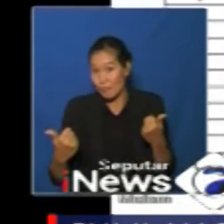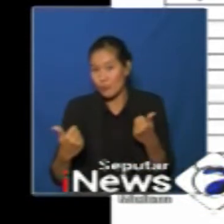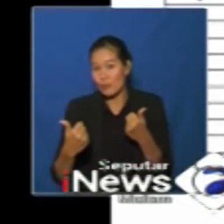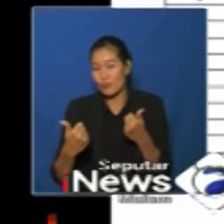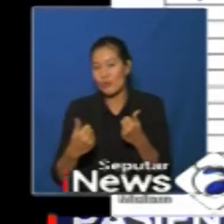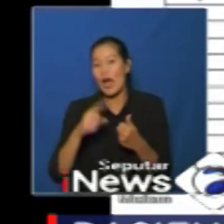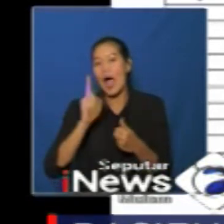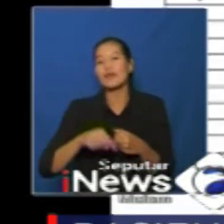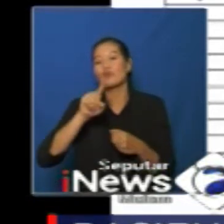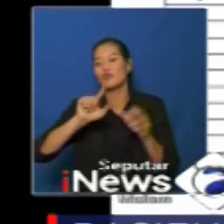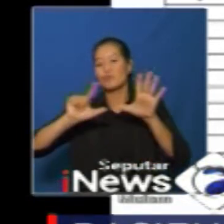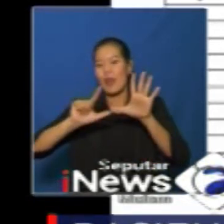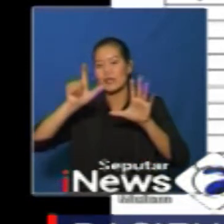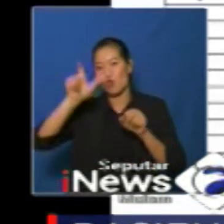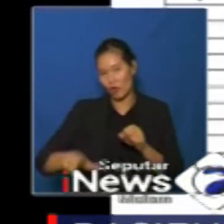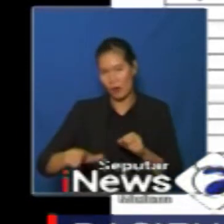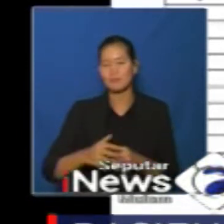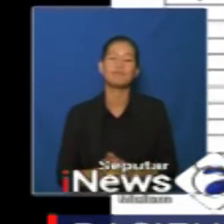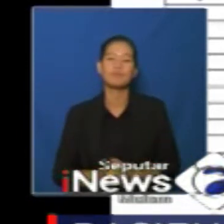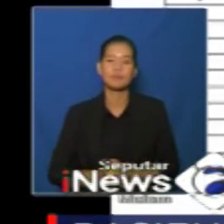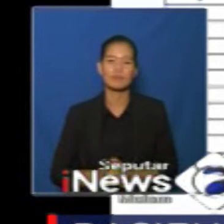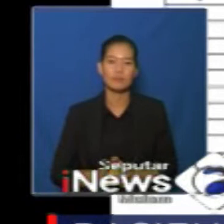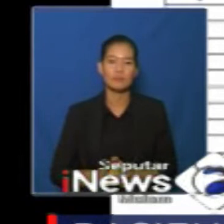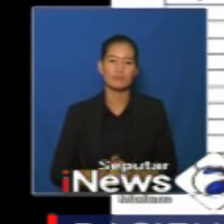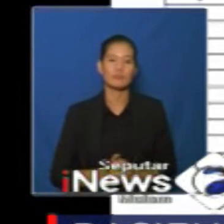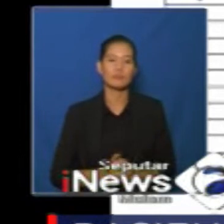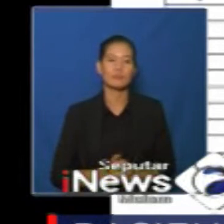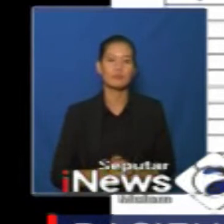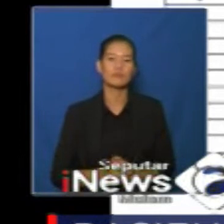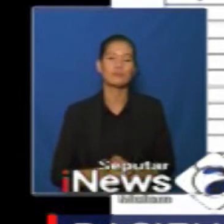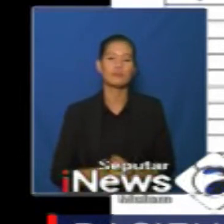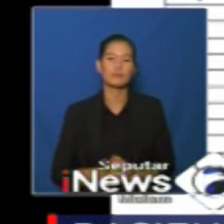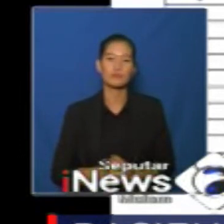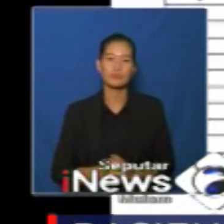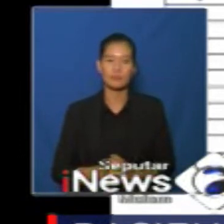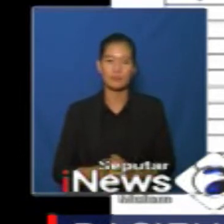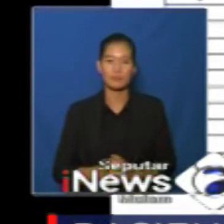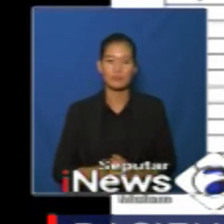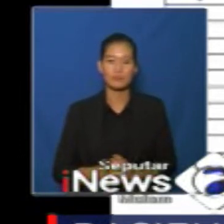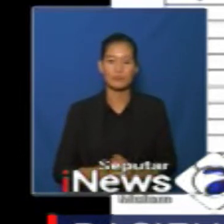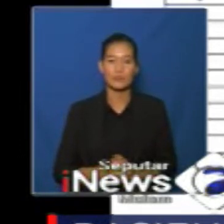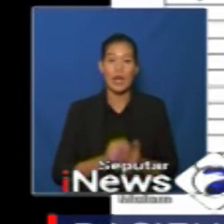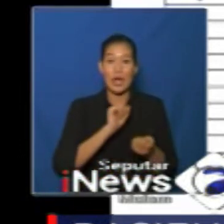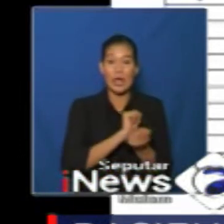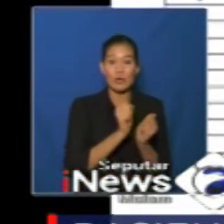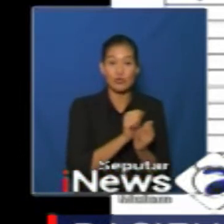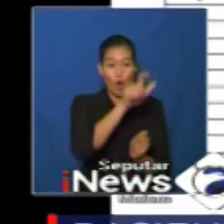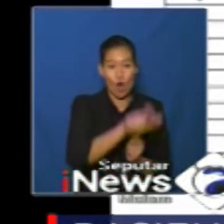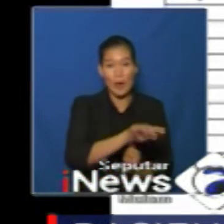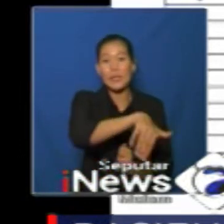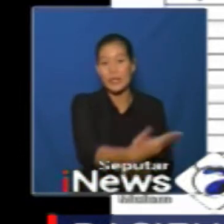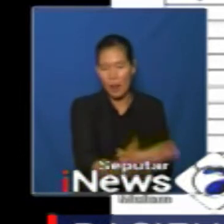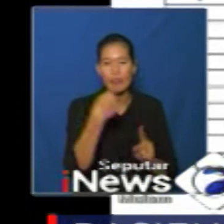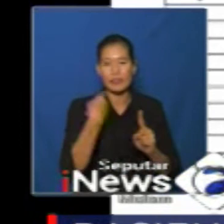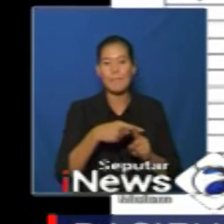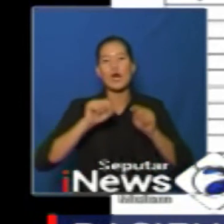17 dan kemudian ada penambahan d Hai kasus yang meninggal sebanyak tujuh